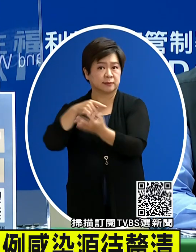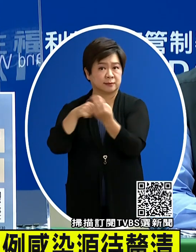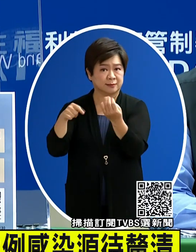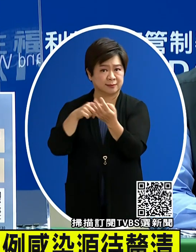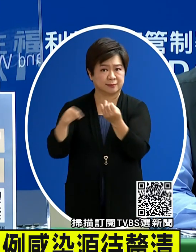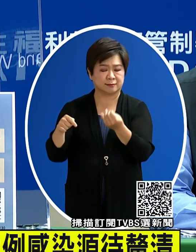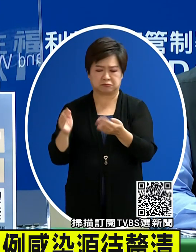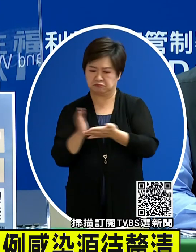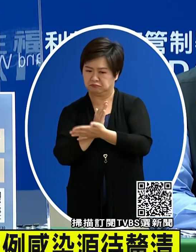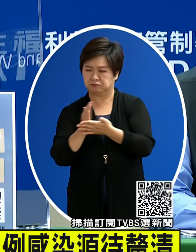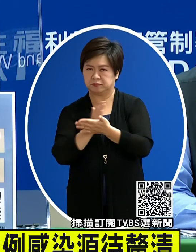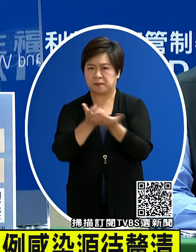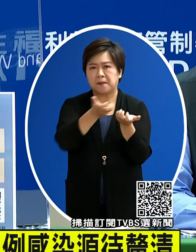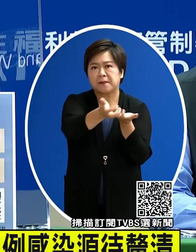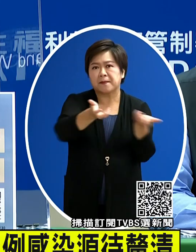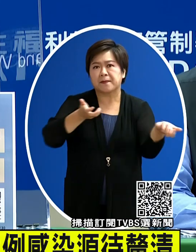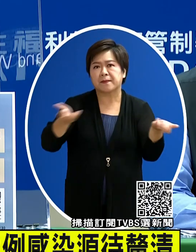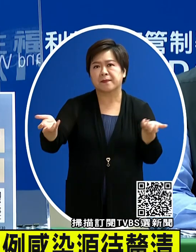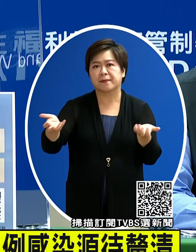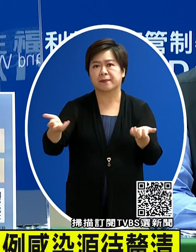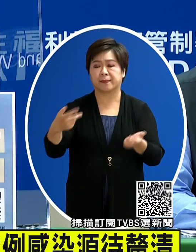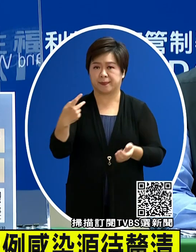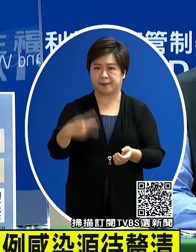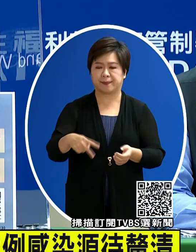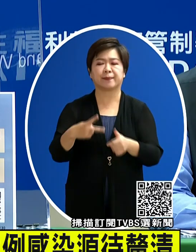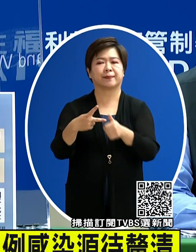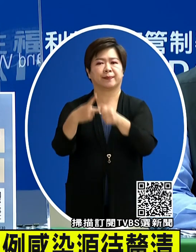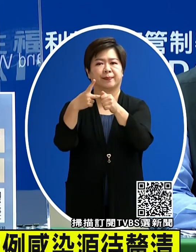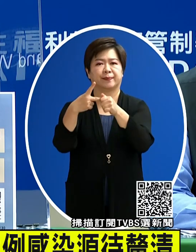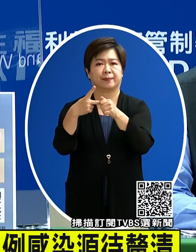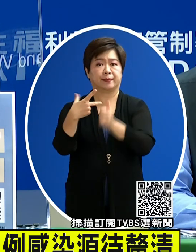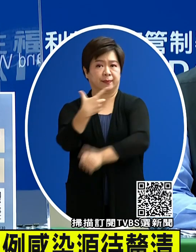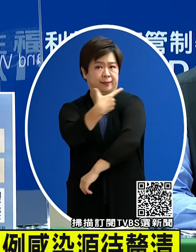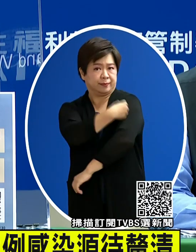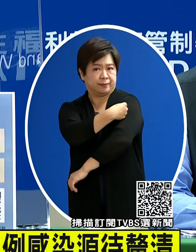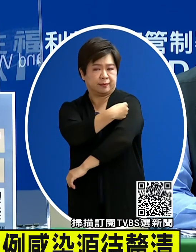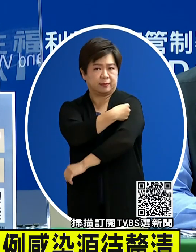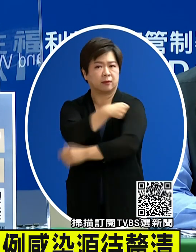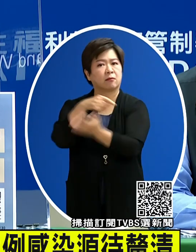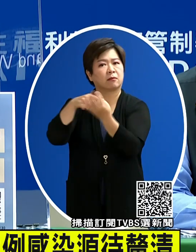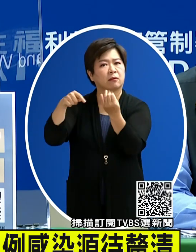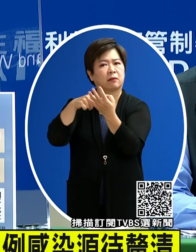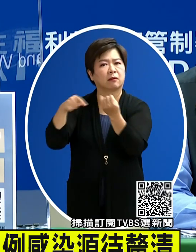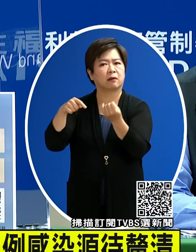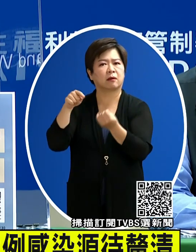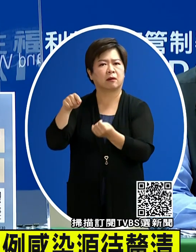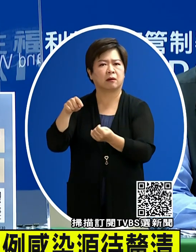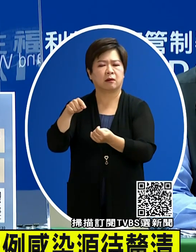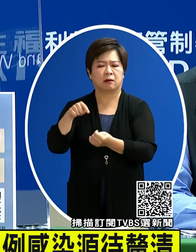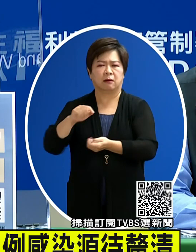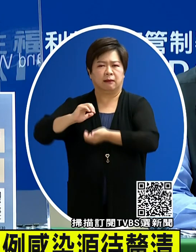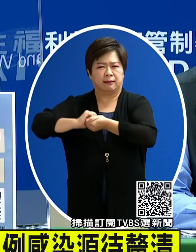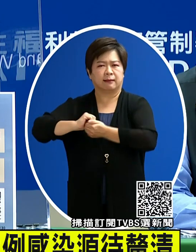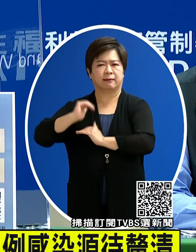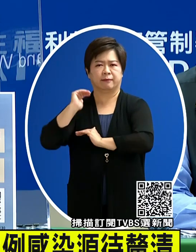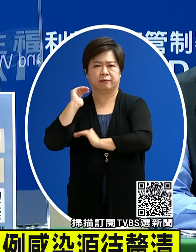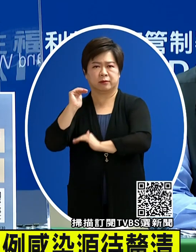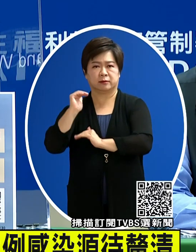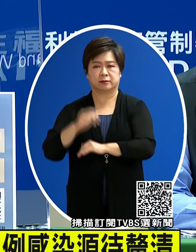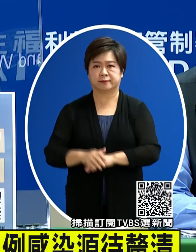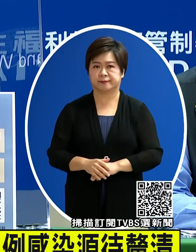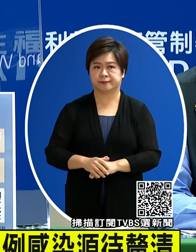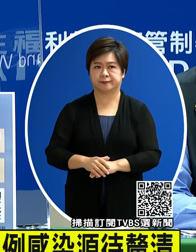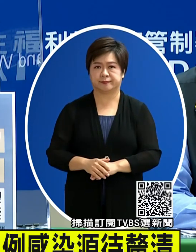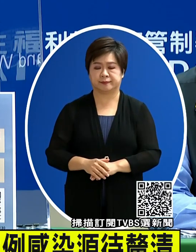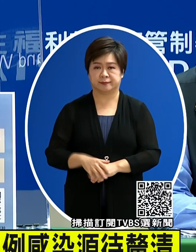做一个考虑。然后第二个就是说疫苗的量就是一定嘛，所以它打出来一定是像